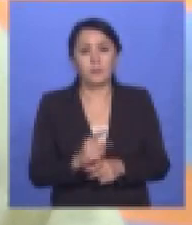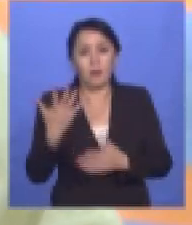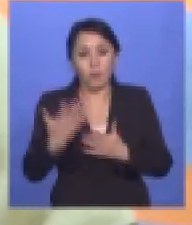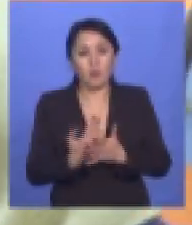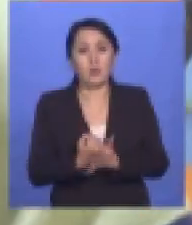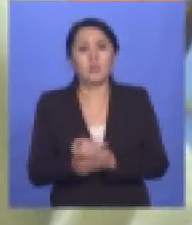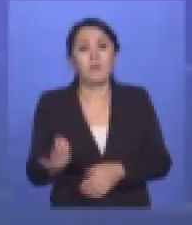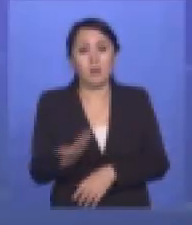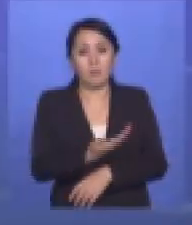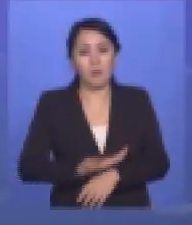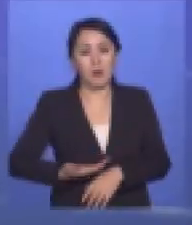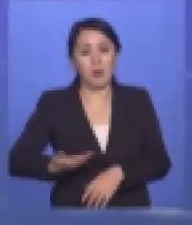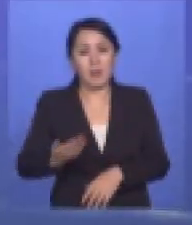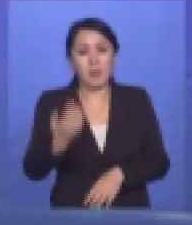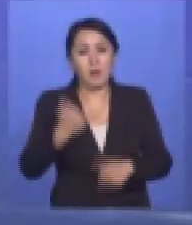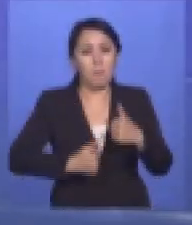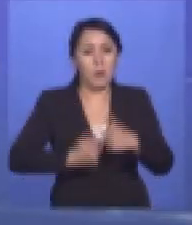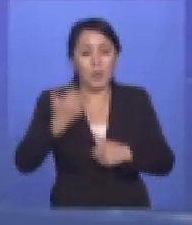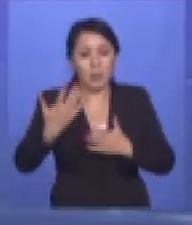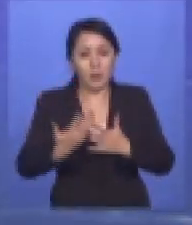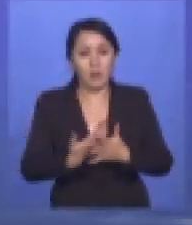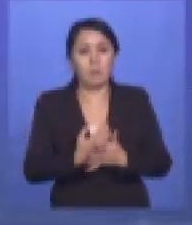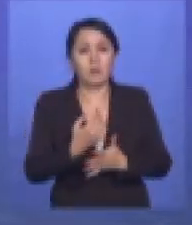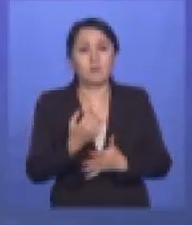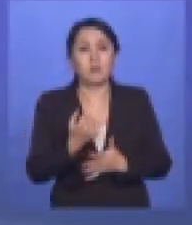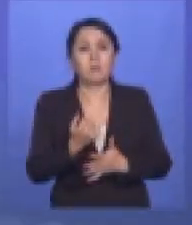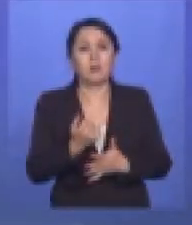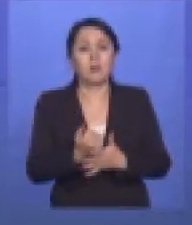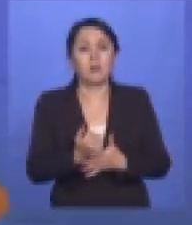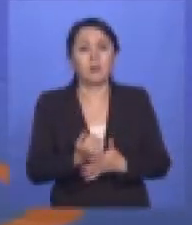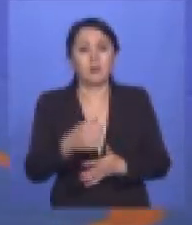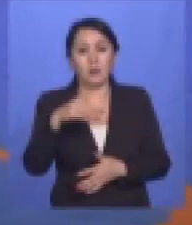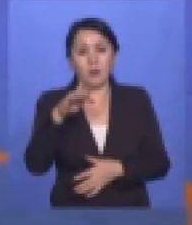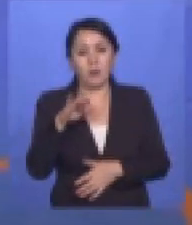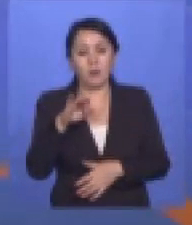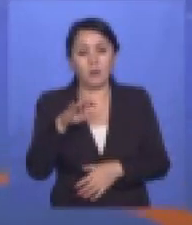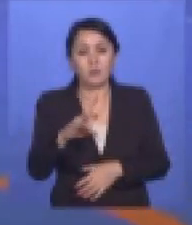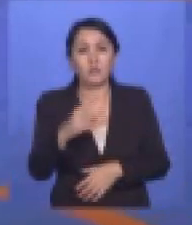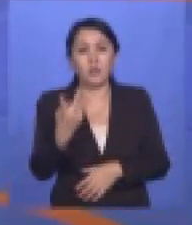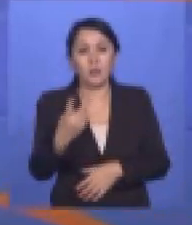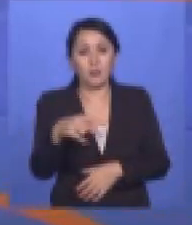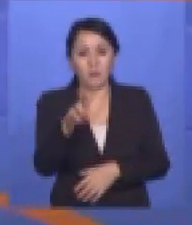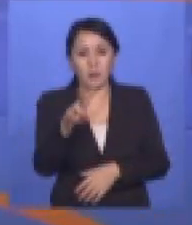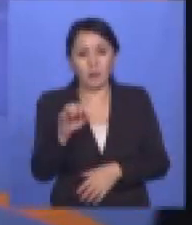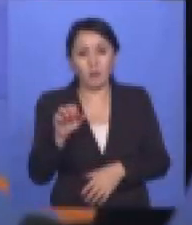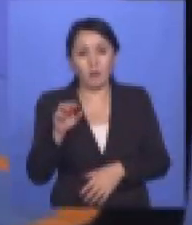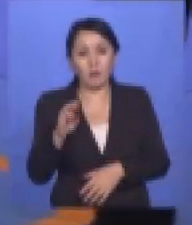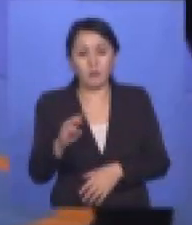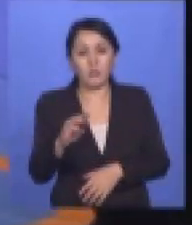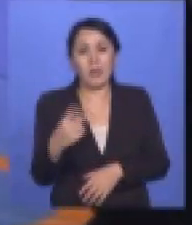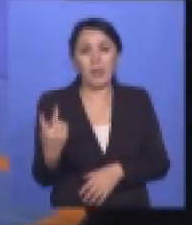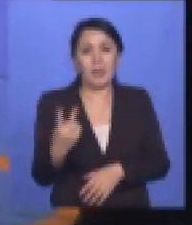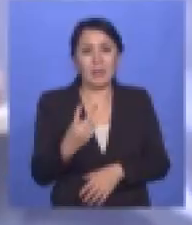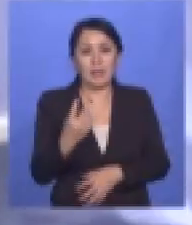Сәттілік тілеймін барлығына. Жарыста сәтті өнер көрсетіп келе жатқан жерлестеріміздің бірі Әділхан Нұржанов. 20 жастағы солтүстік қазақстандық қос